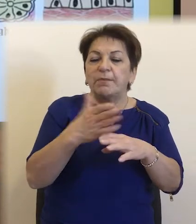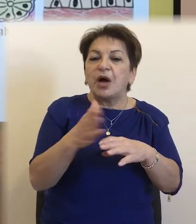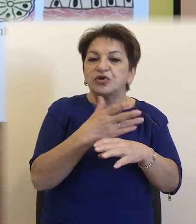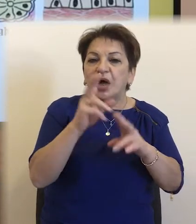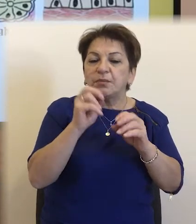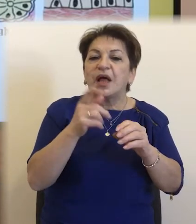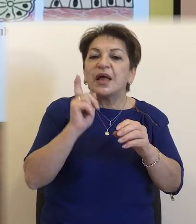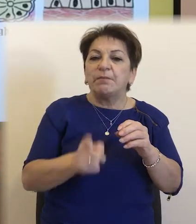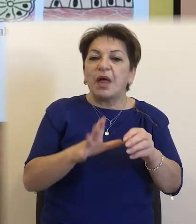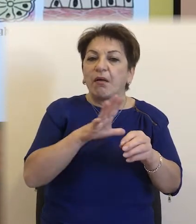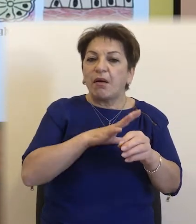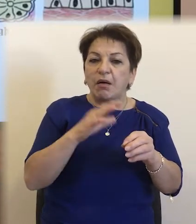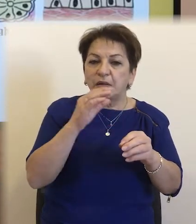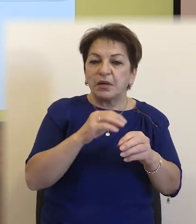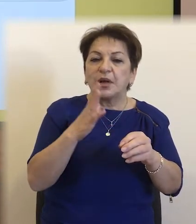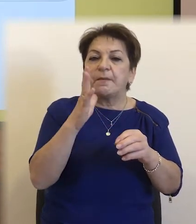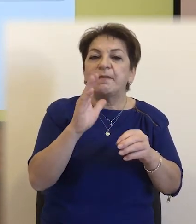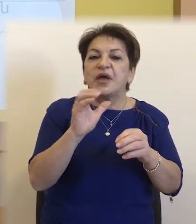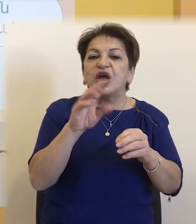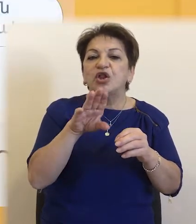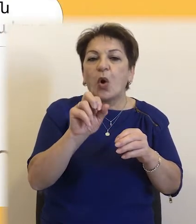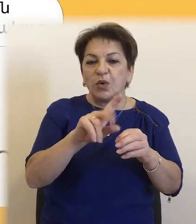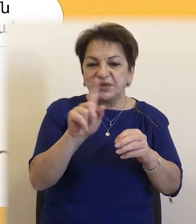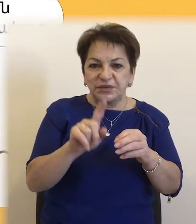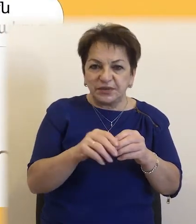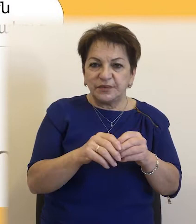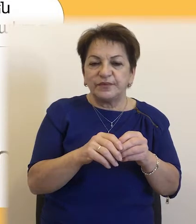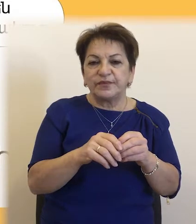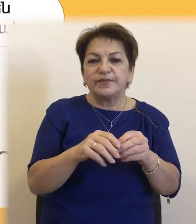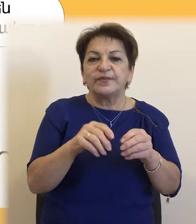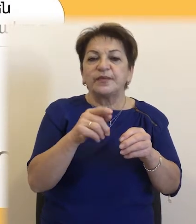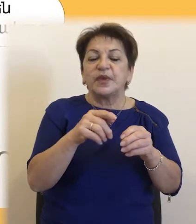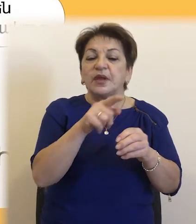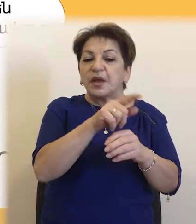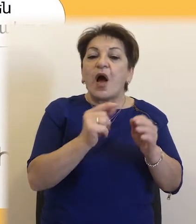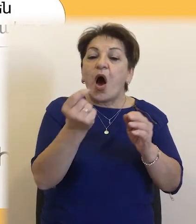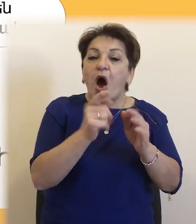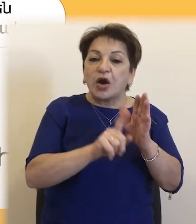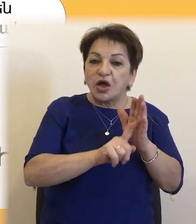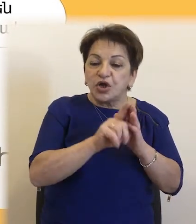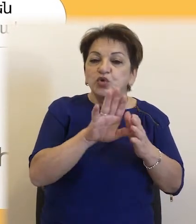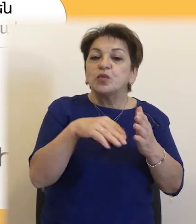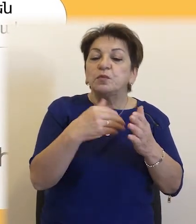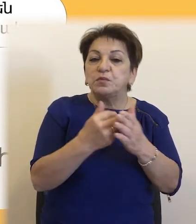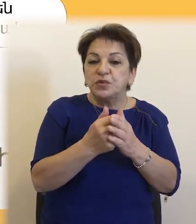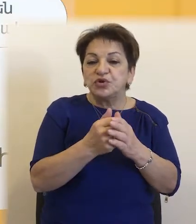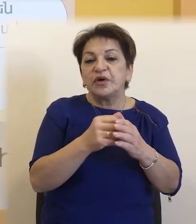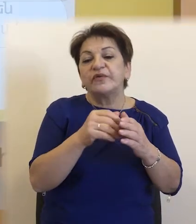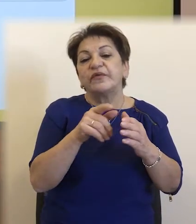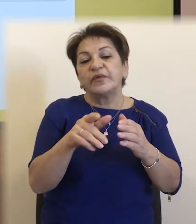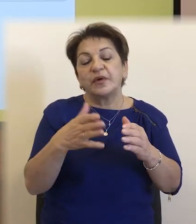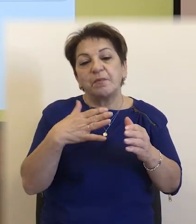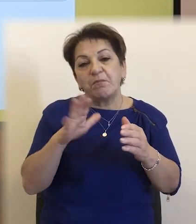բաժանման հիմնական եղանակը միտոսն է։ բճի առաջացումից մինչև նրամ մահը կամ հաջորդ